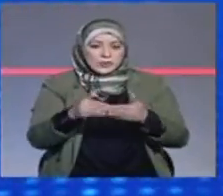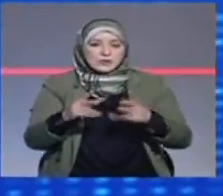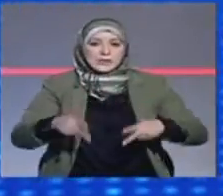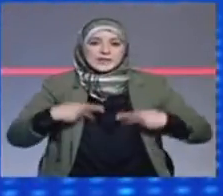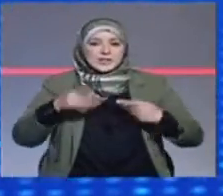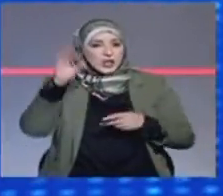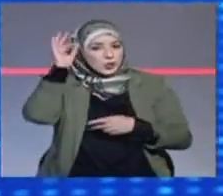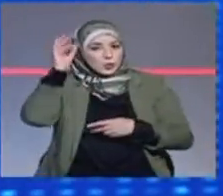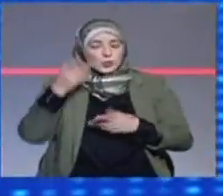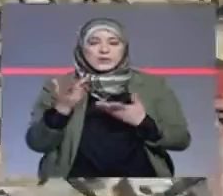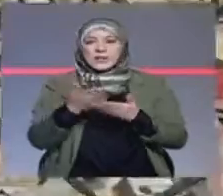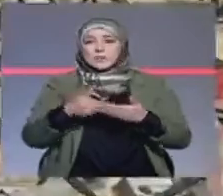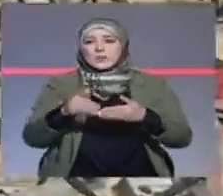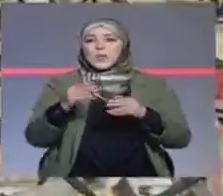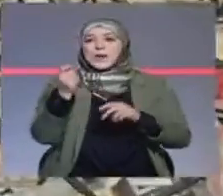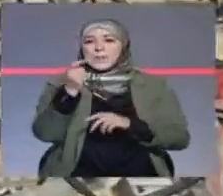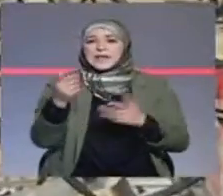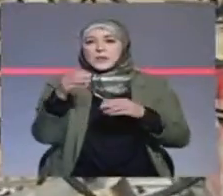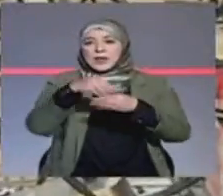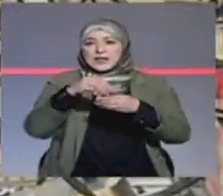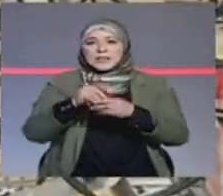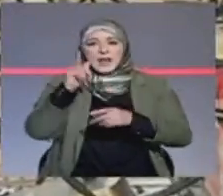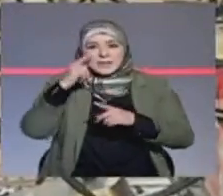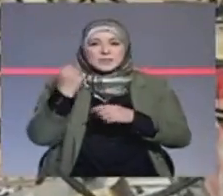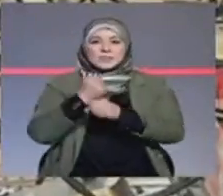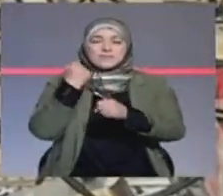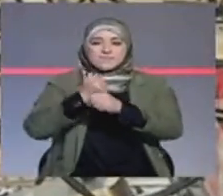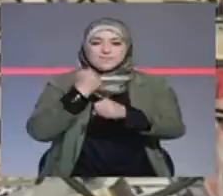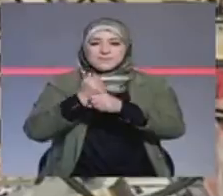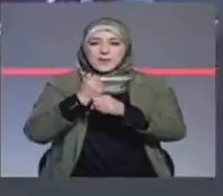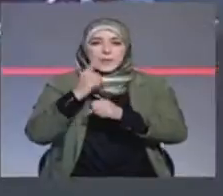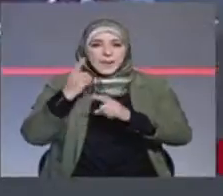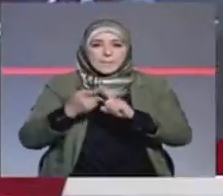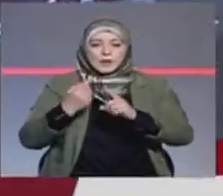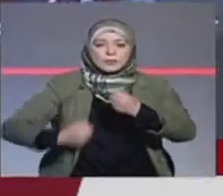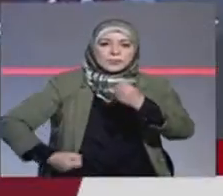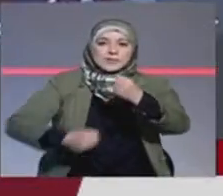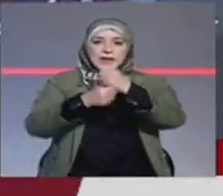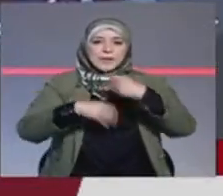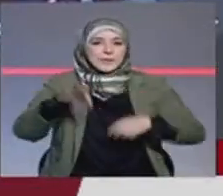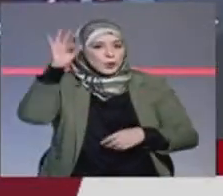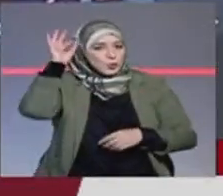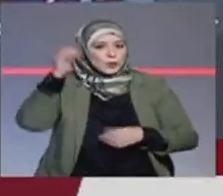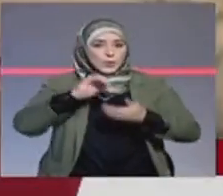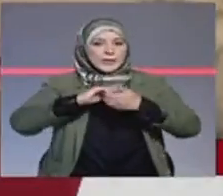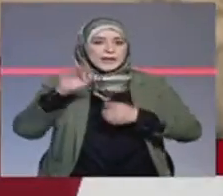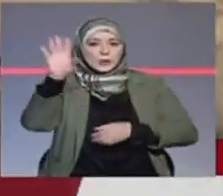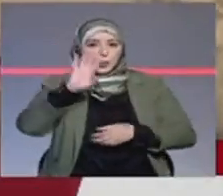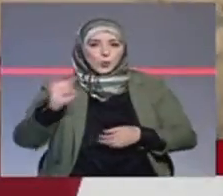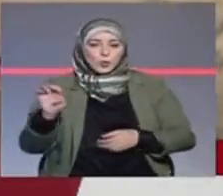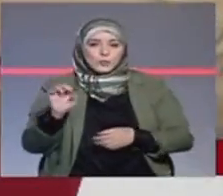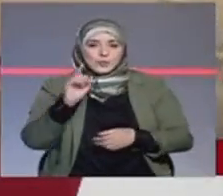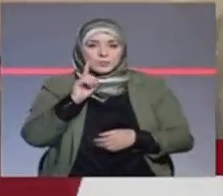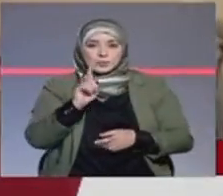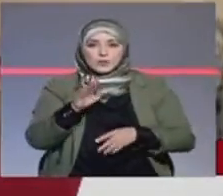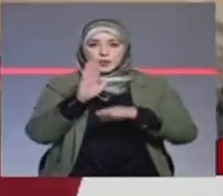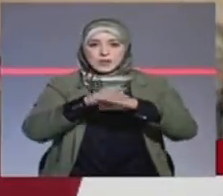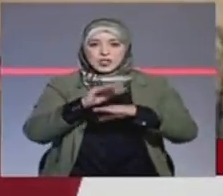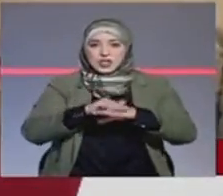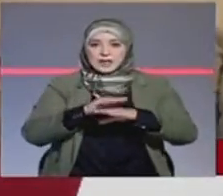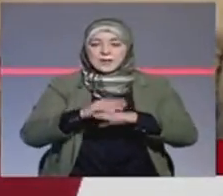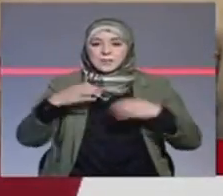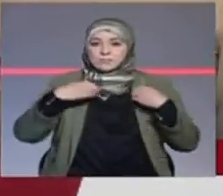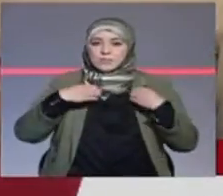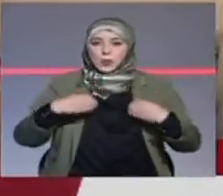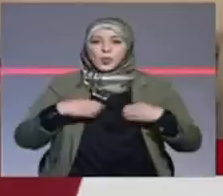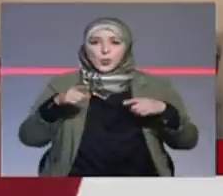المستوى المالي والاقتصادي تدعو إلى تكثيف العمل من أجل دعم الشراكة بين تونس والاتحاد الأوروبي. وشدد